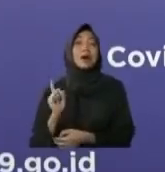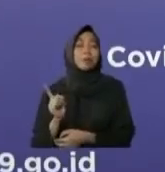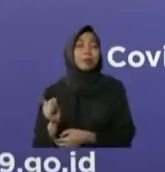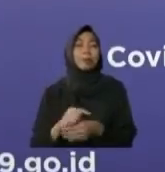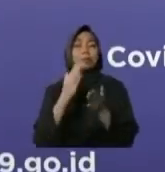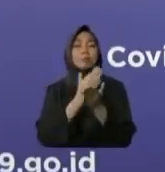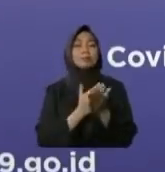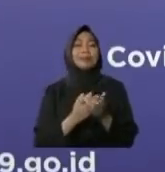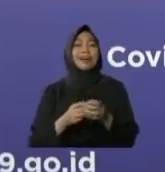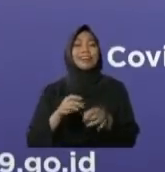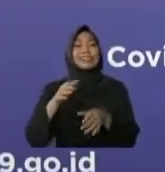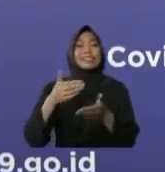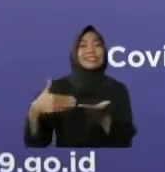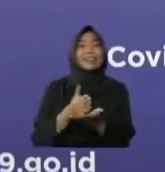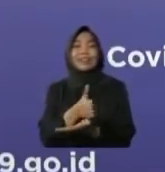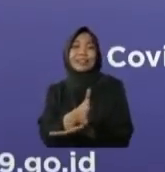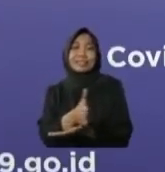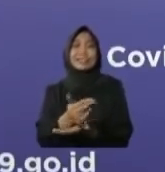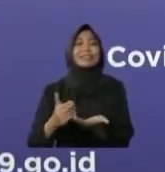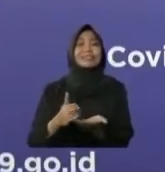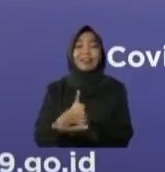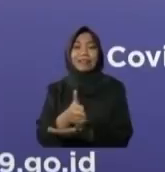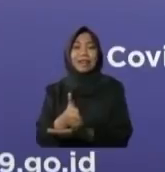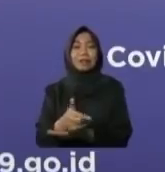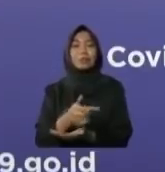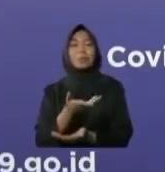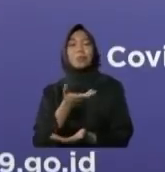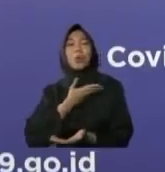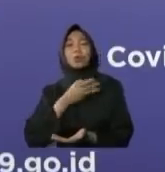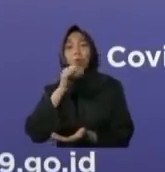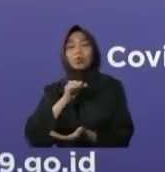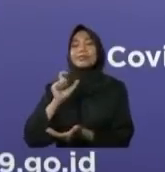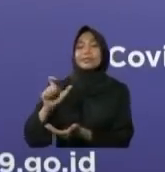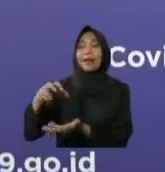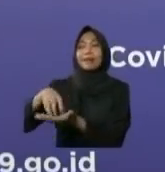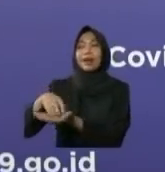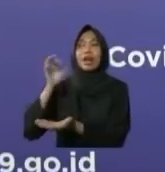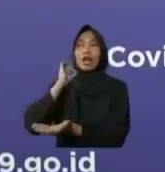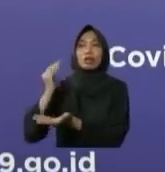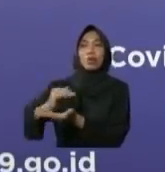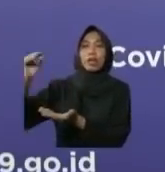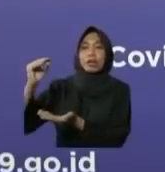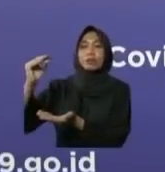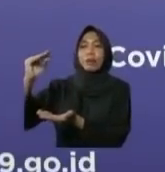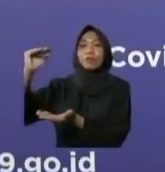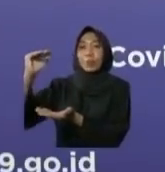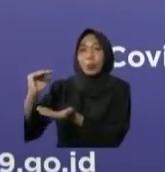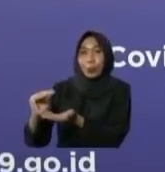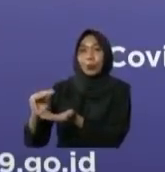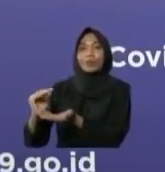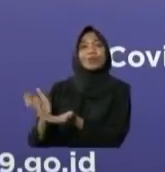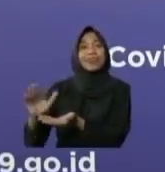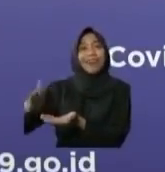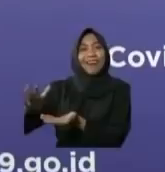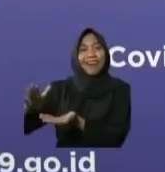dilaksanakan bersama-sama adalah bagaimana yang beresiko tinggi bisa kita turunkan menjadi sedang Bagaimana yang